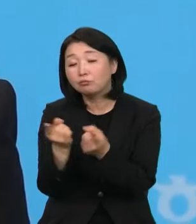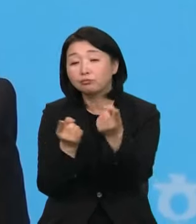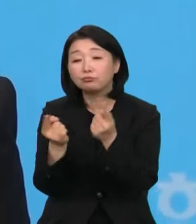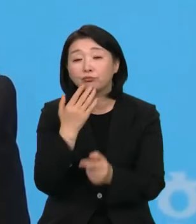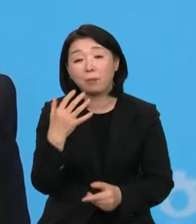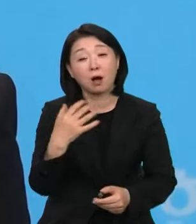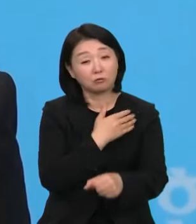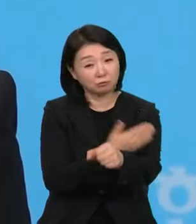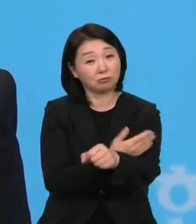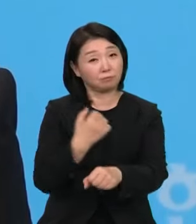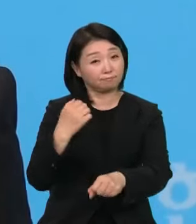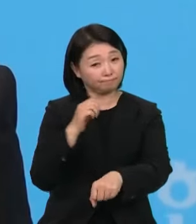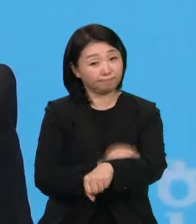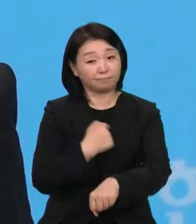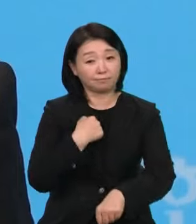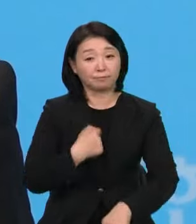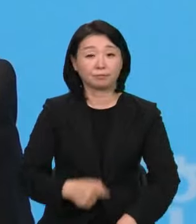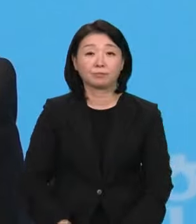능력은 있다고